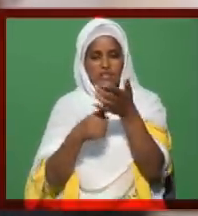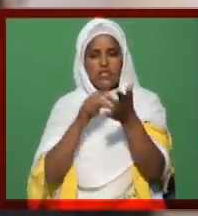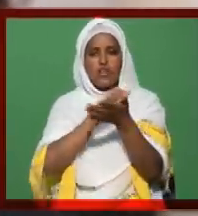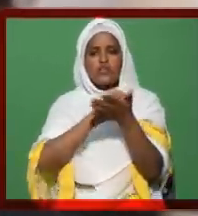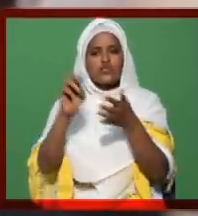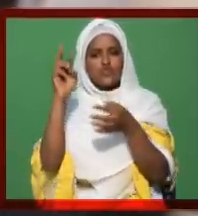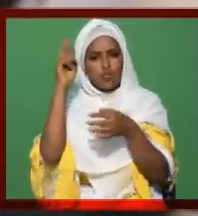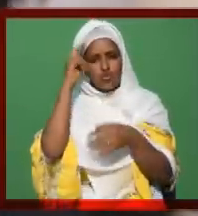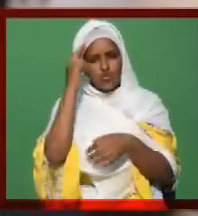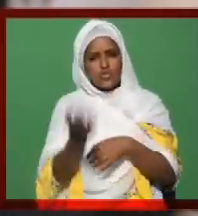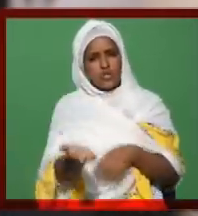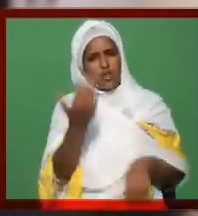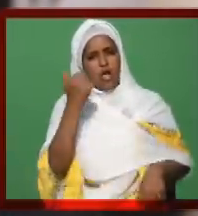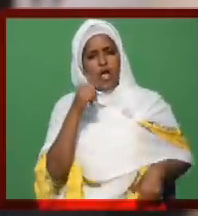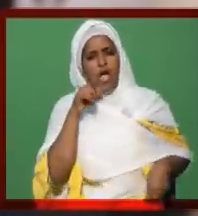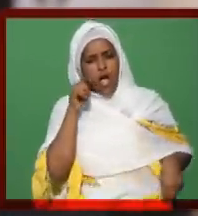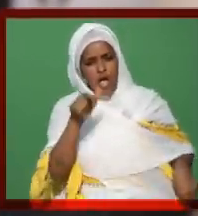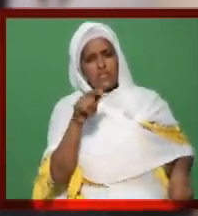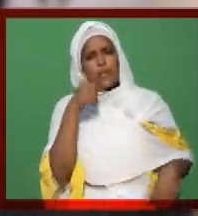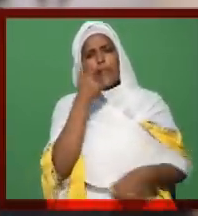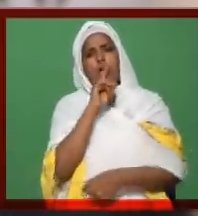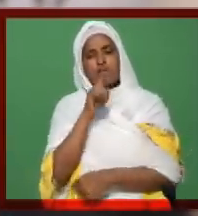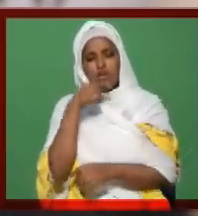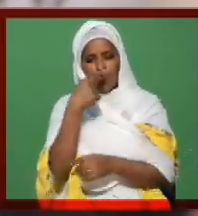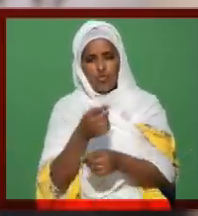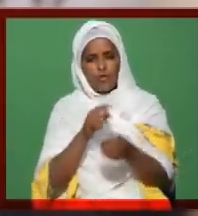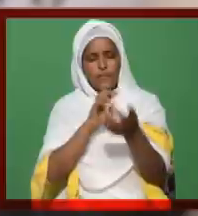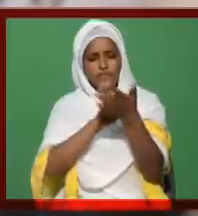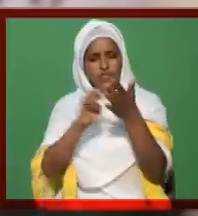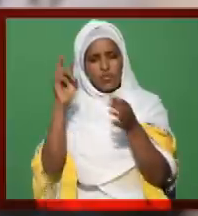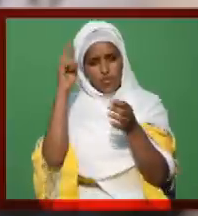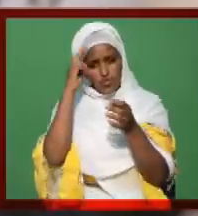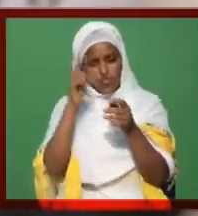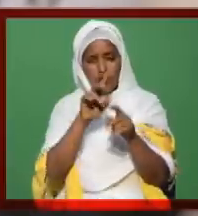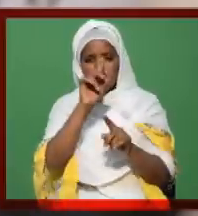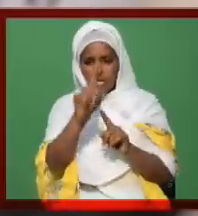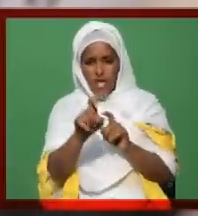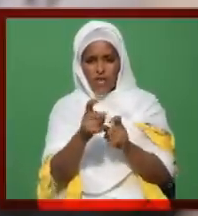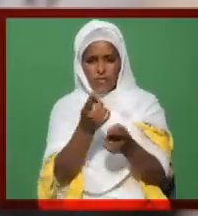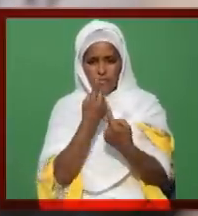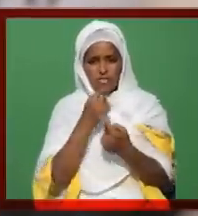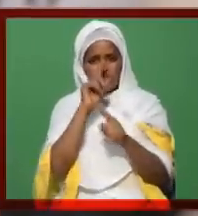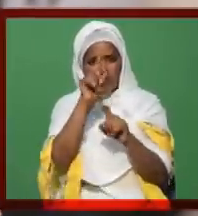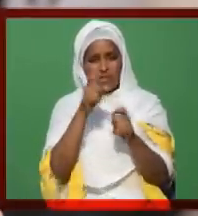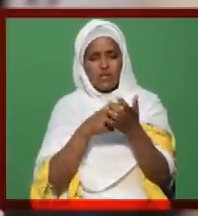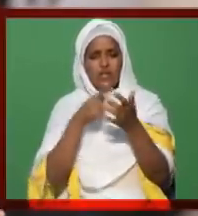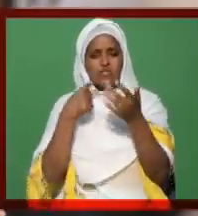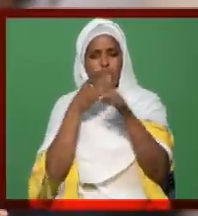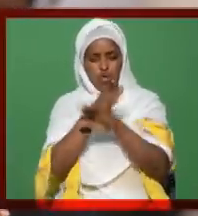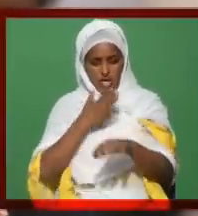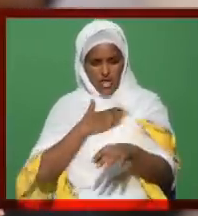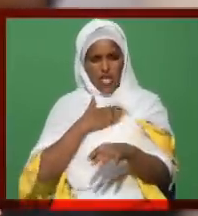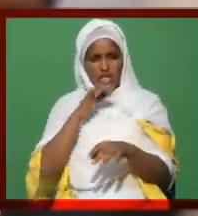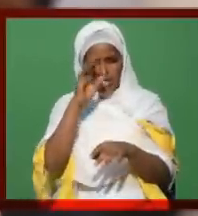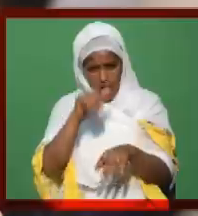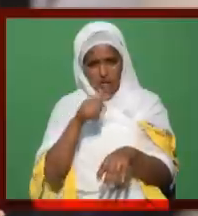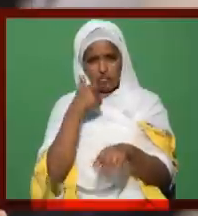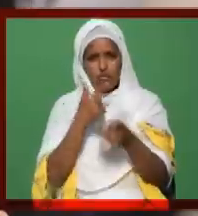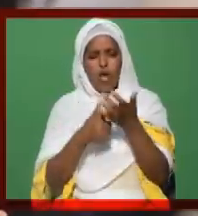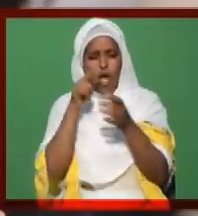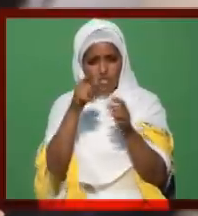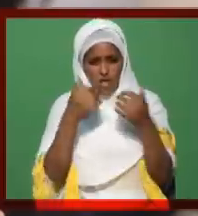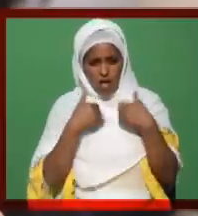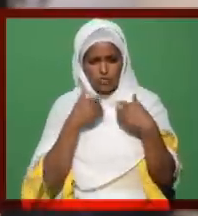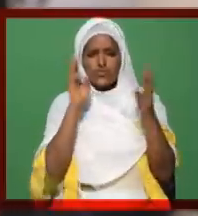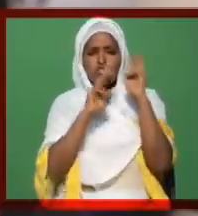ቅዱስ ጴጥሮስን ና አንተ ማን ነህ ከቅዱስ ጴጥሮስ ጋር የተጠያየቁት ጥያቄ ከዚያ በኋላ እኔ ነኝ ና ሲለው እንዴ አንተማ ከሆነ ምን ችግር